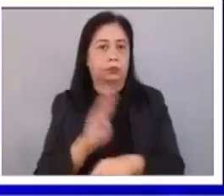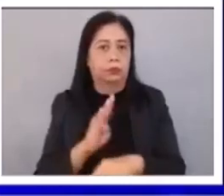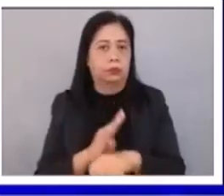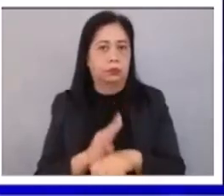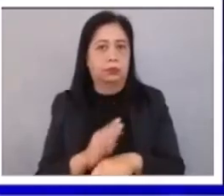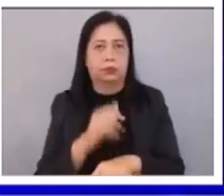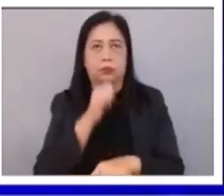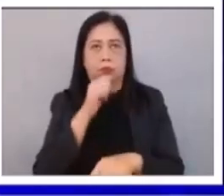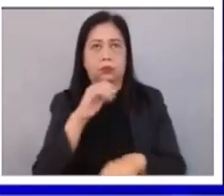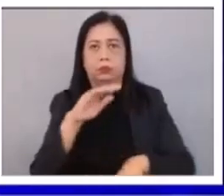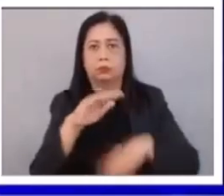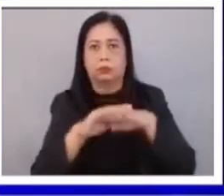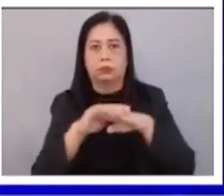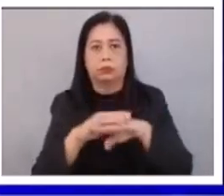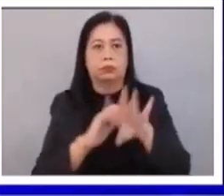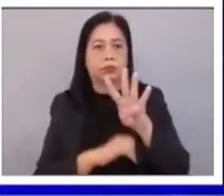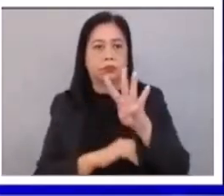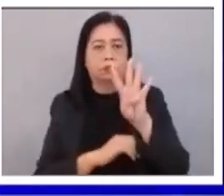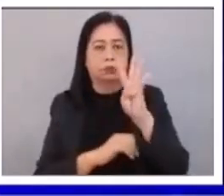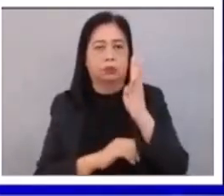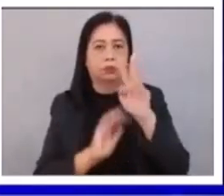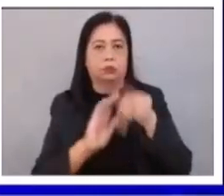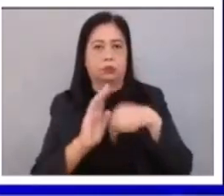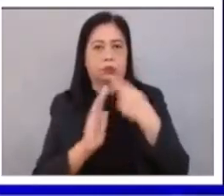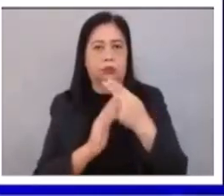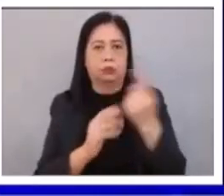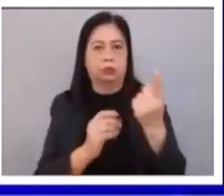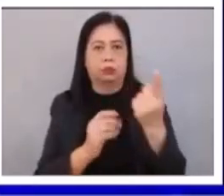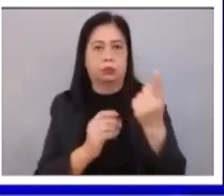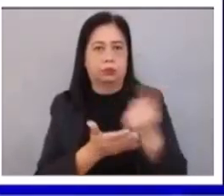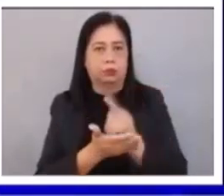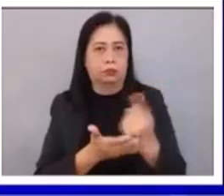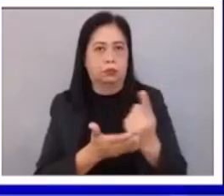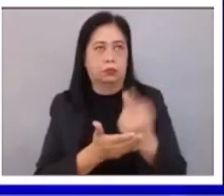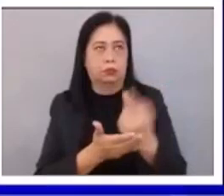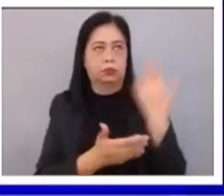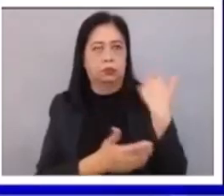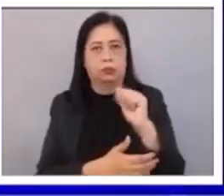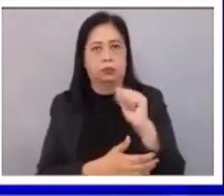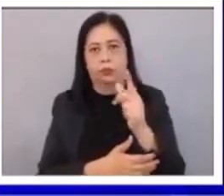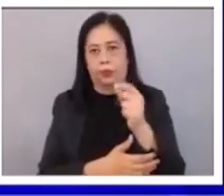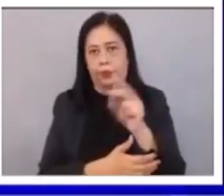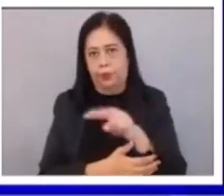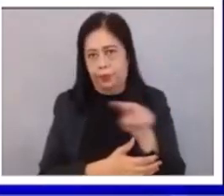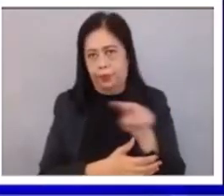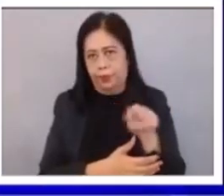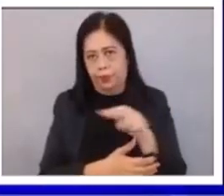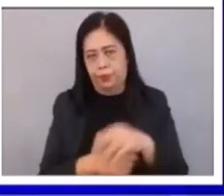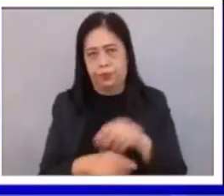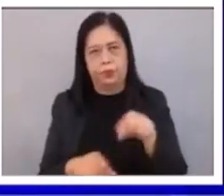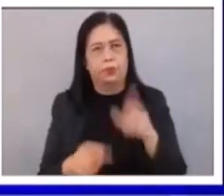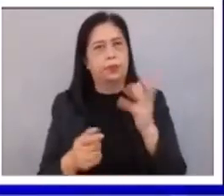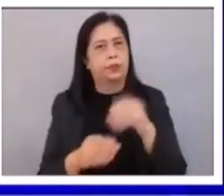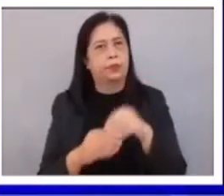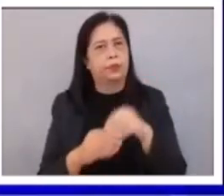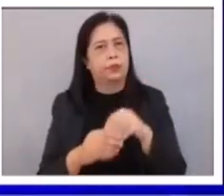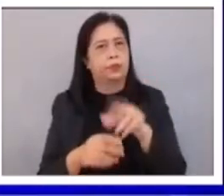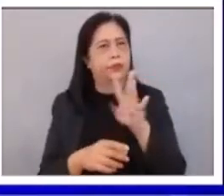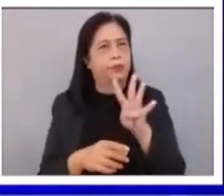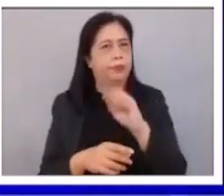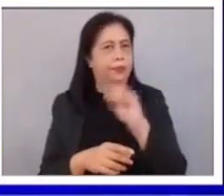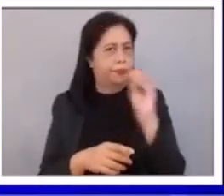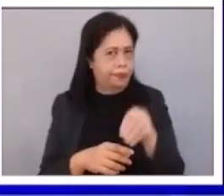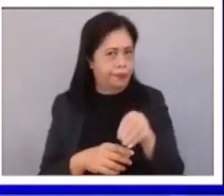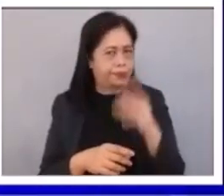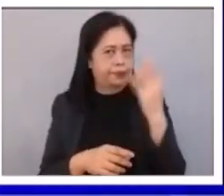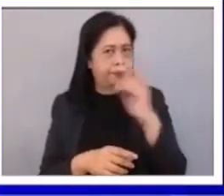aabot sa 40 hours sa isang linggo nitong Agosto 2022. Ito ay nasa 34% noong